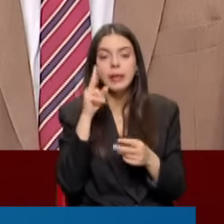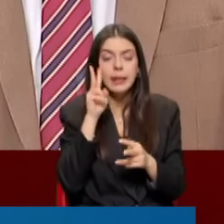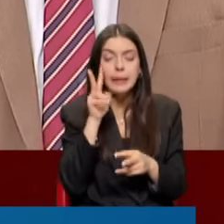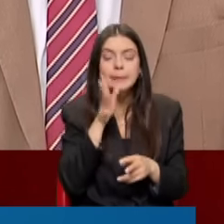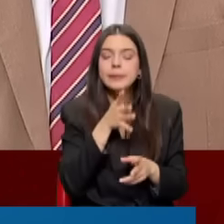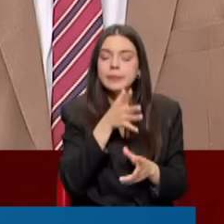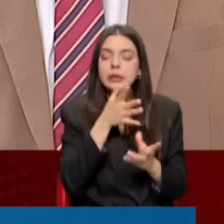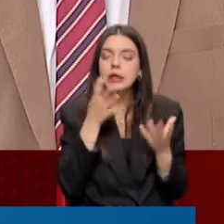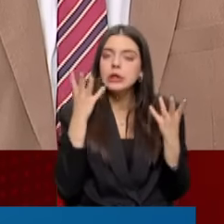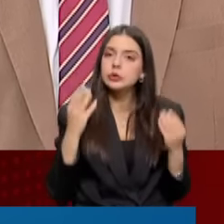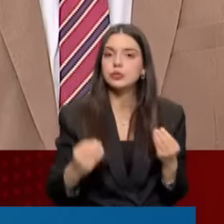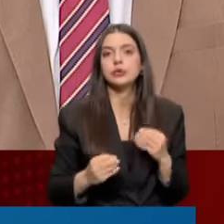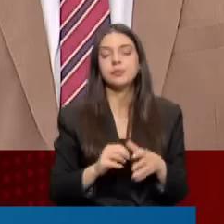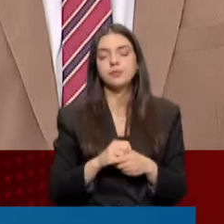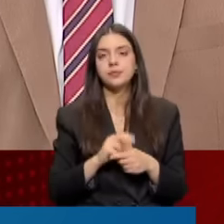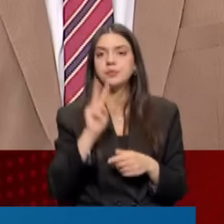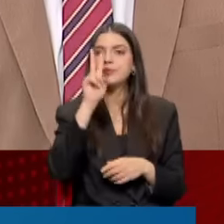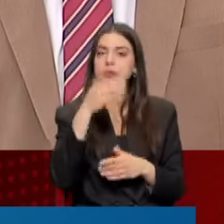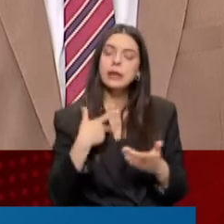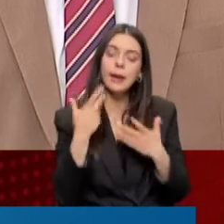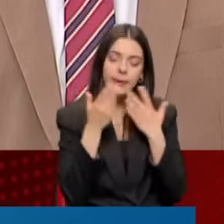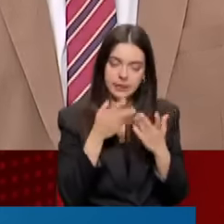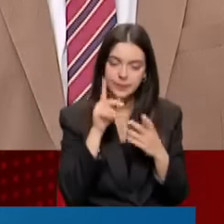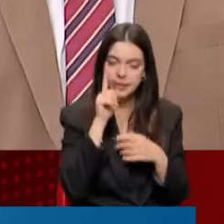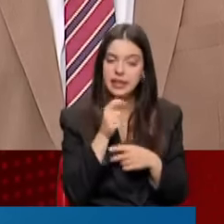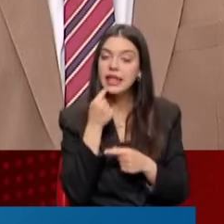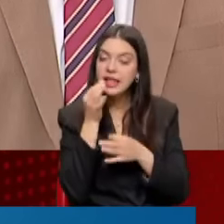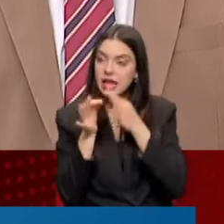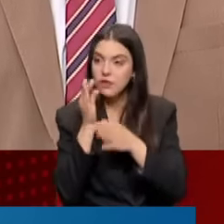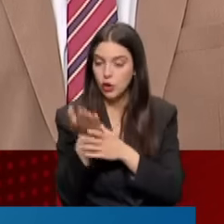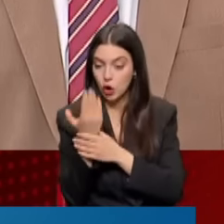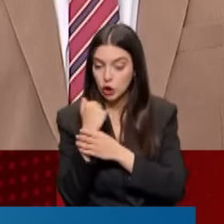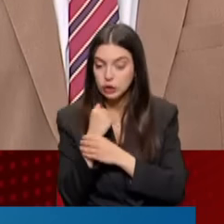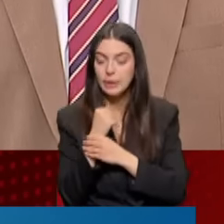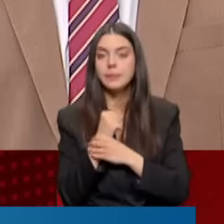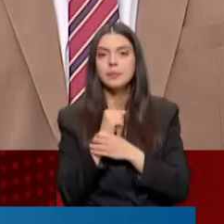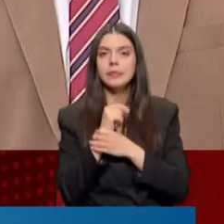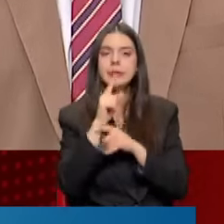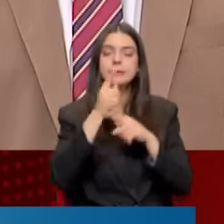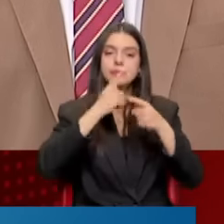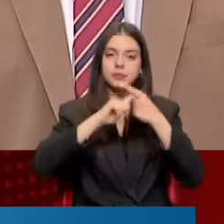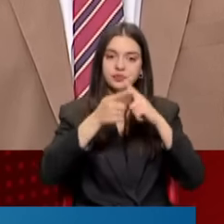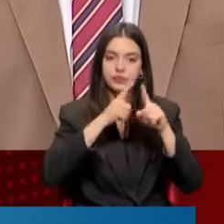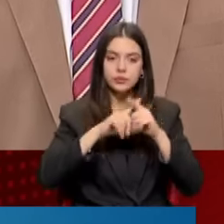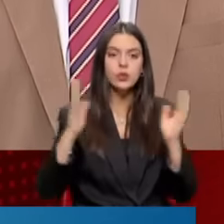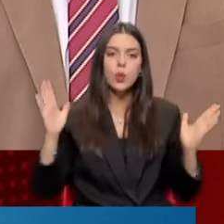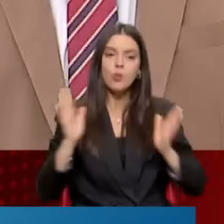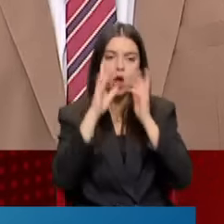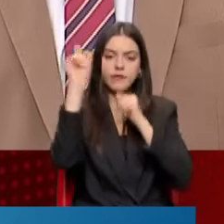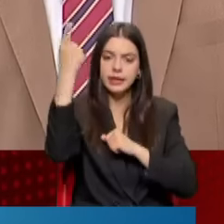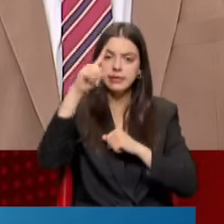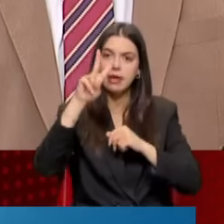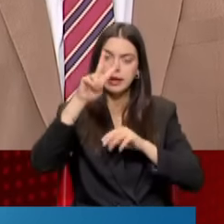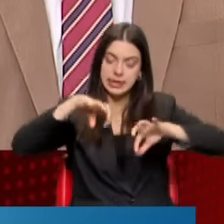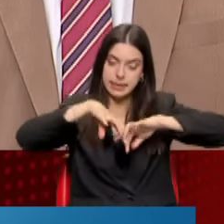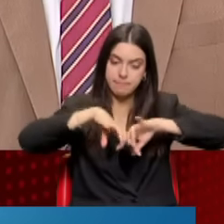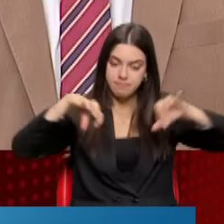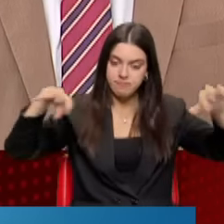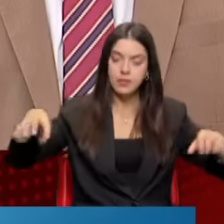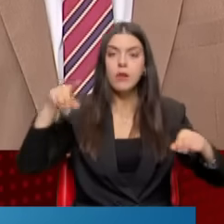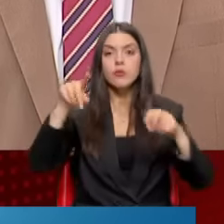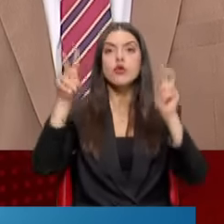şimdi verilerle verilerle ifade diyeyim evvela onu ifade etmeden önce siyaset Kurumunu ikiye bölelim iktidar ve muhalefet diye ikiye bölelim bu